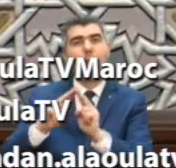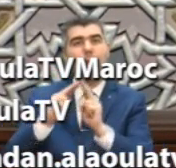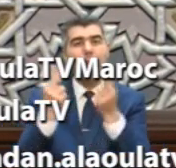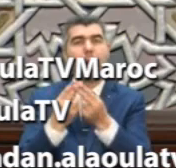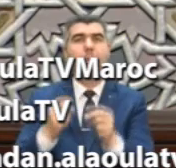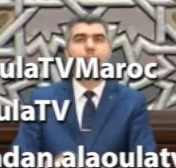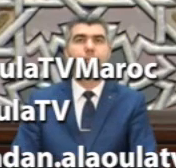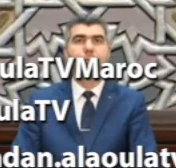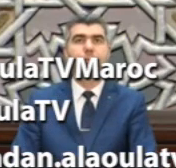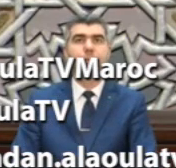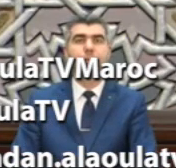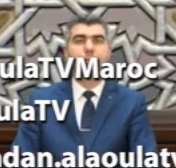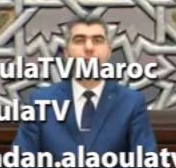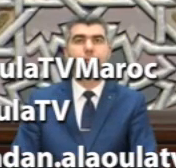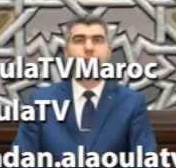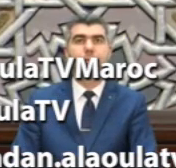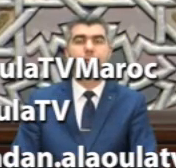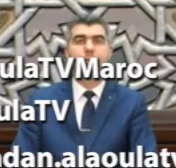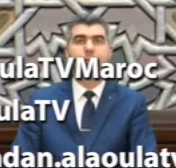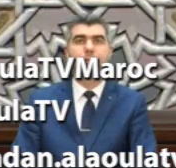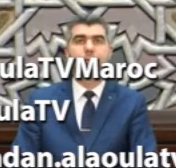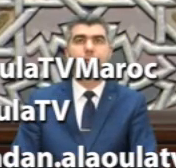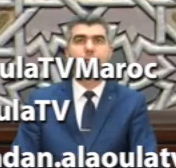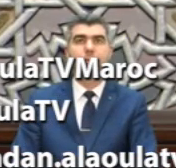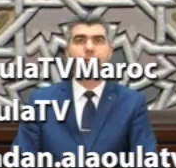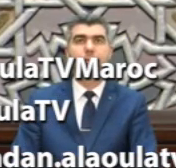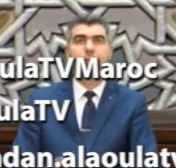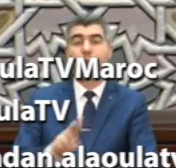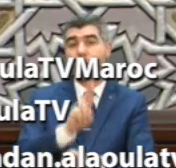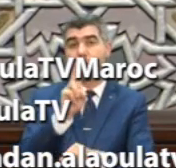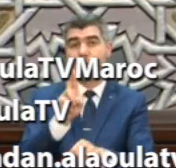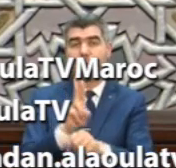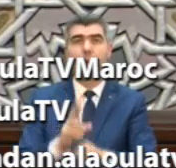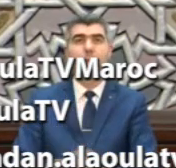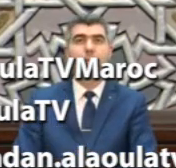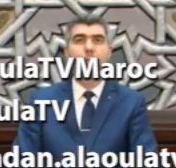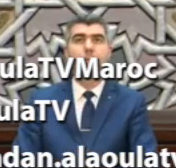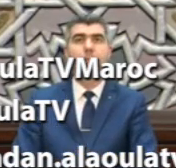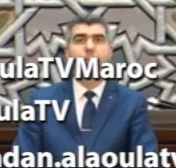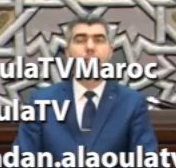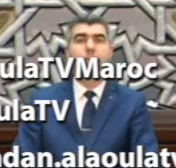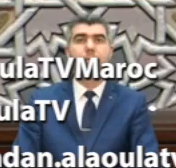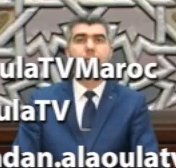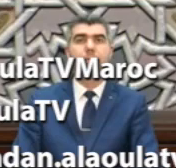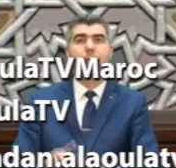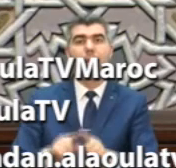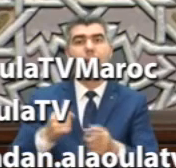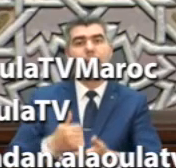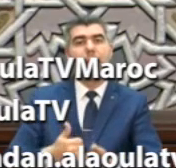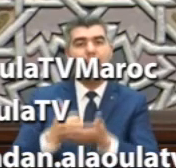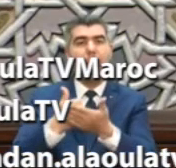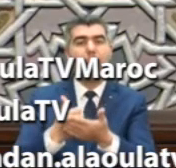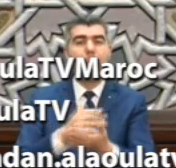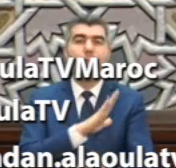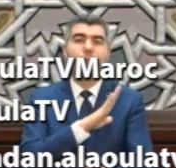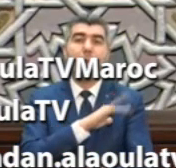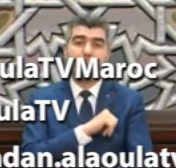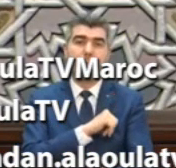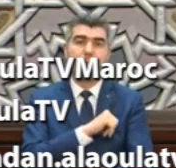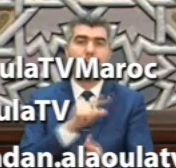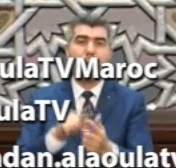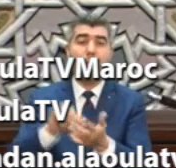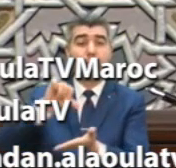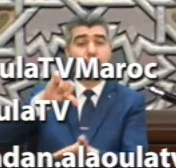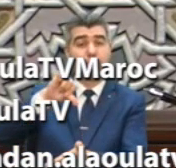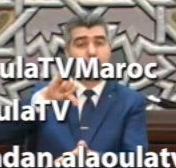مرحبا السيدة كاتبة الدولة. كاين سؤال واحد، والسؤال حول دعم فلسطين لاكتساب صفة الدولة